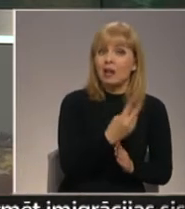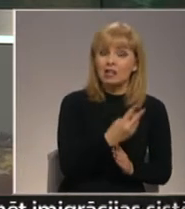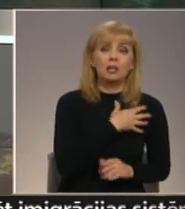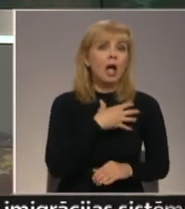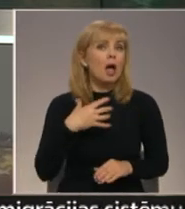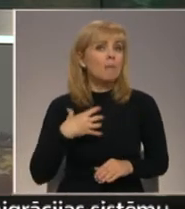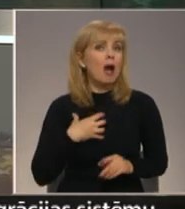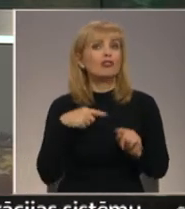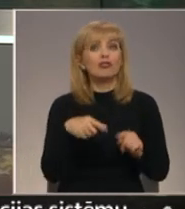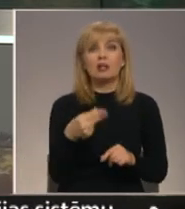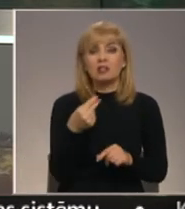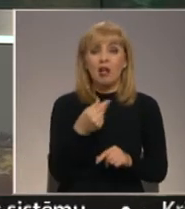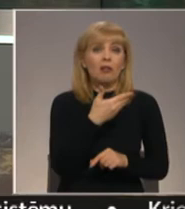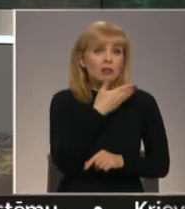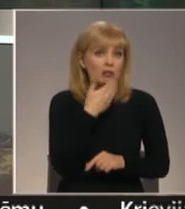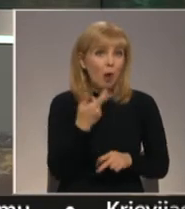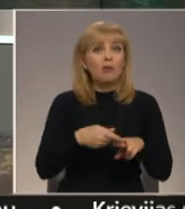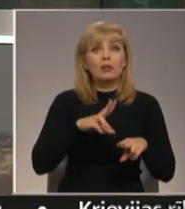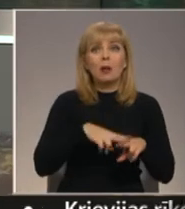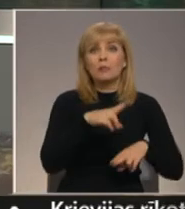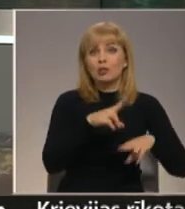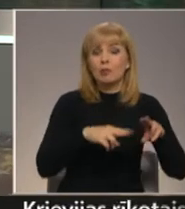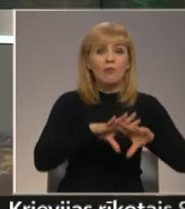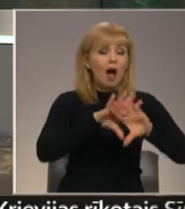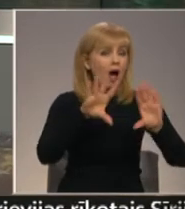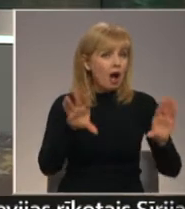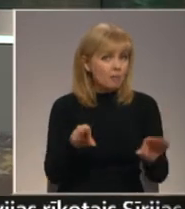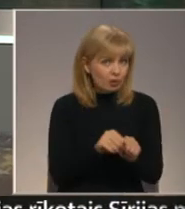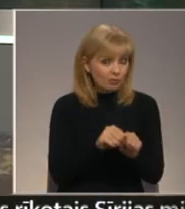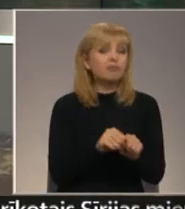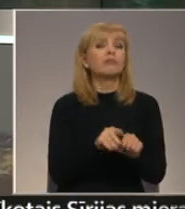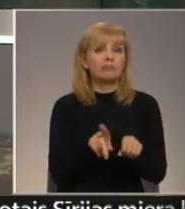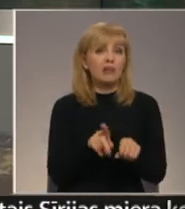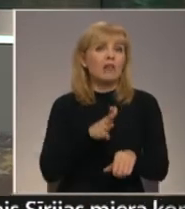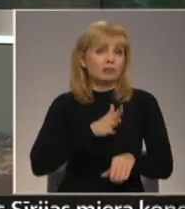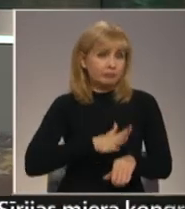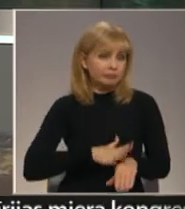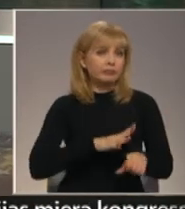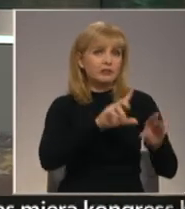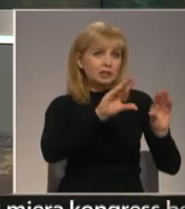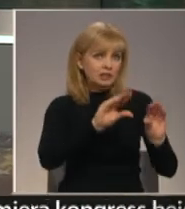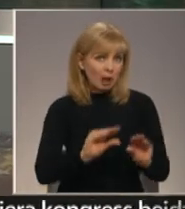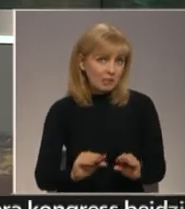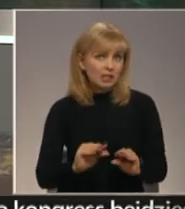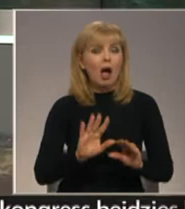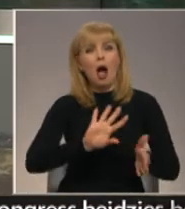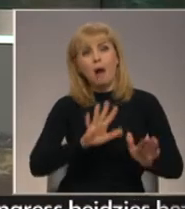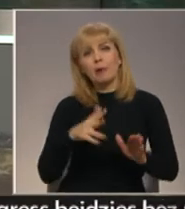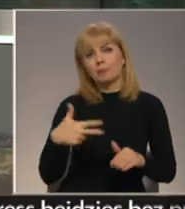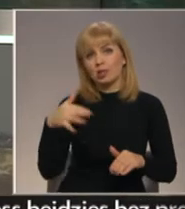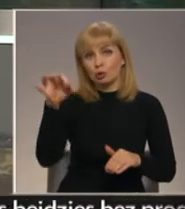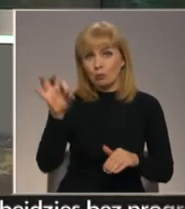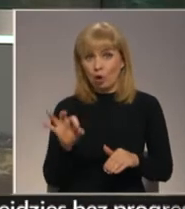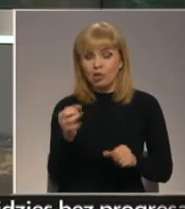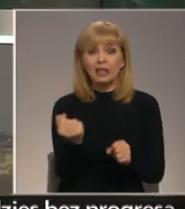apjomu visticamāk nāksies samazināt par apmēram 30%. Izstrādātais projekts, kura izmaksas bija ap 10 miljoniem eiro,